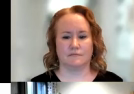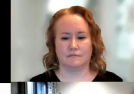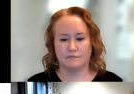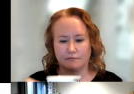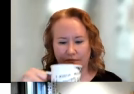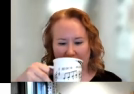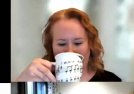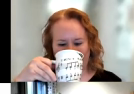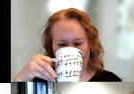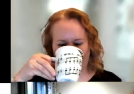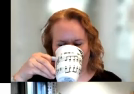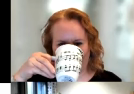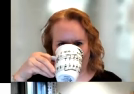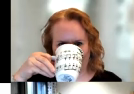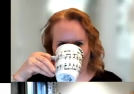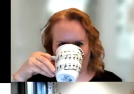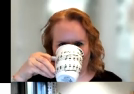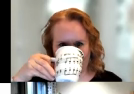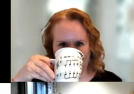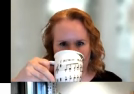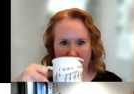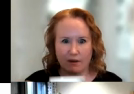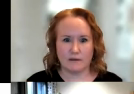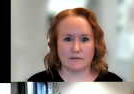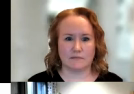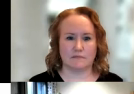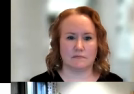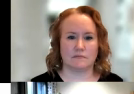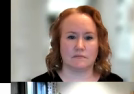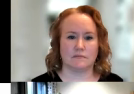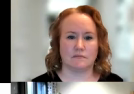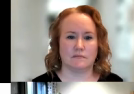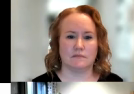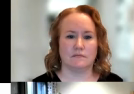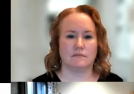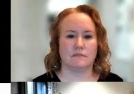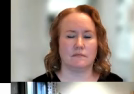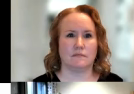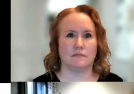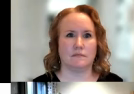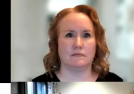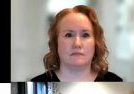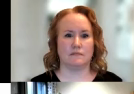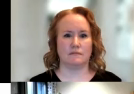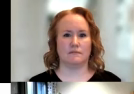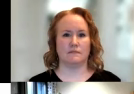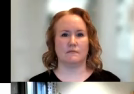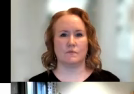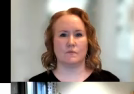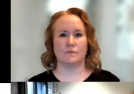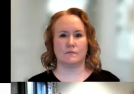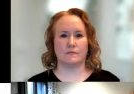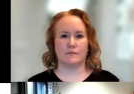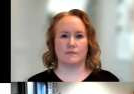om universell utforming, som kan være på e-post, digitalt skjema eller telefon. Det er opp til virksomheten.